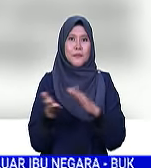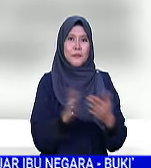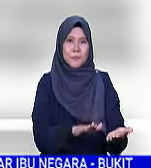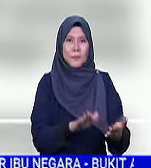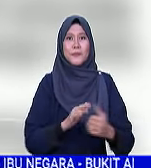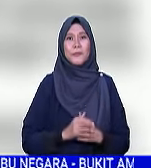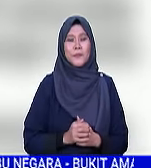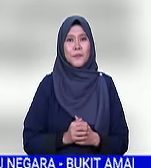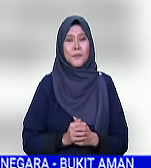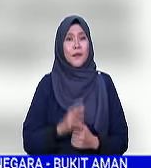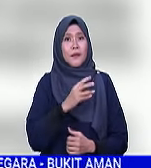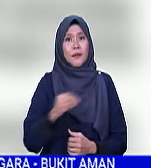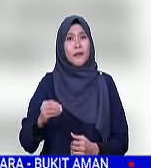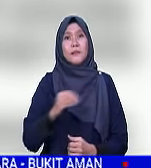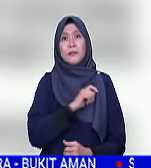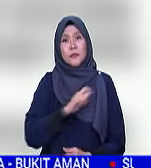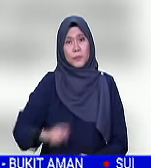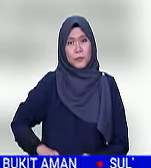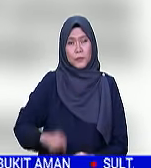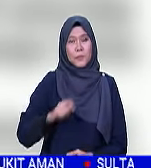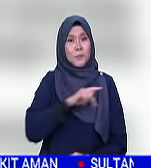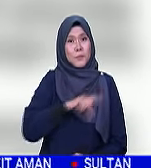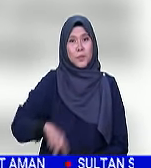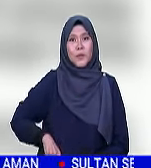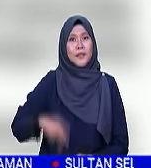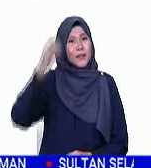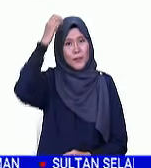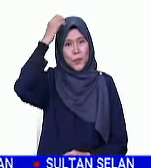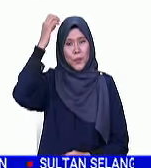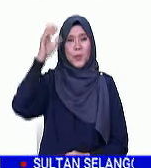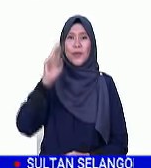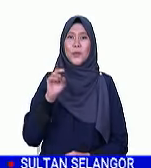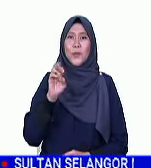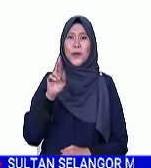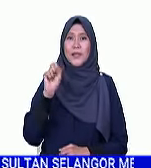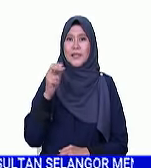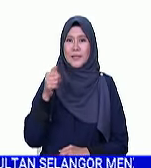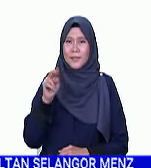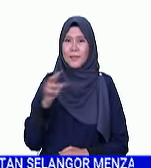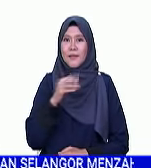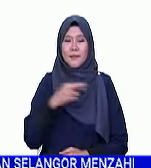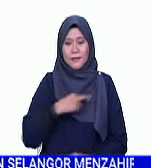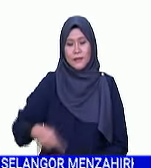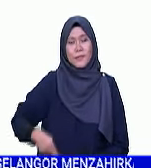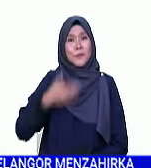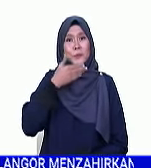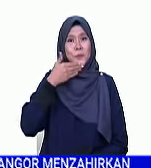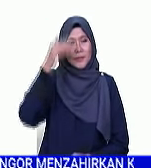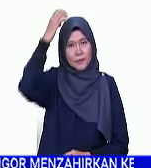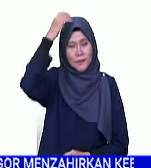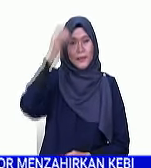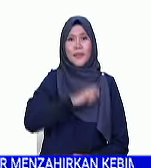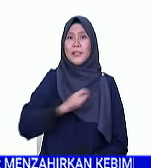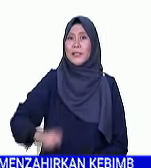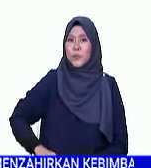kematian. Sementara itu, baginda dan Tengku Permaisuri Selangor, Tengku Permaisuri Nur Ashikin serta Raja Muda Selangor Tengku Amir Shah